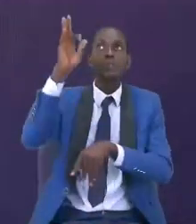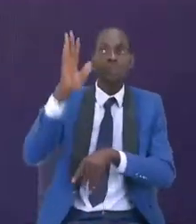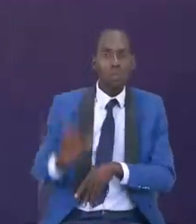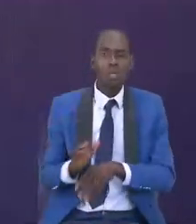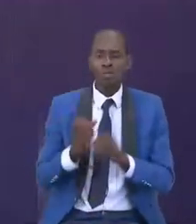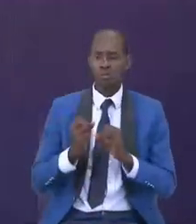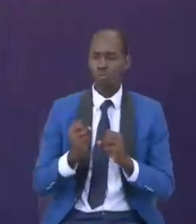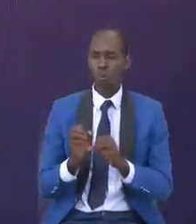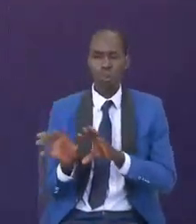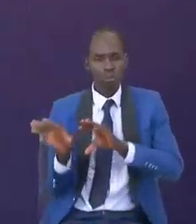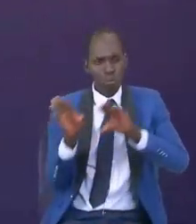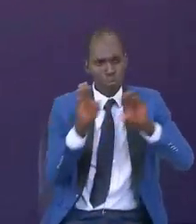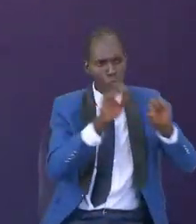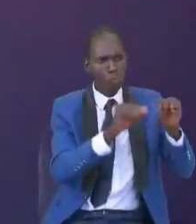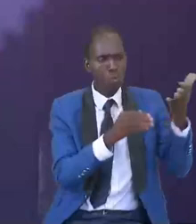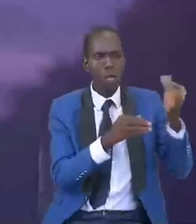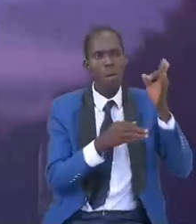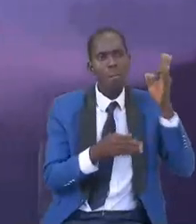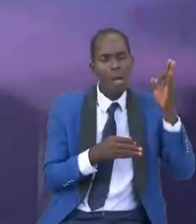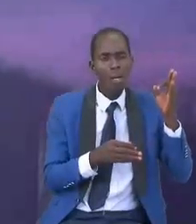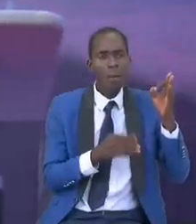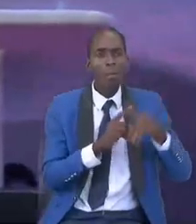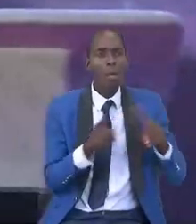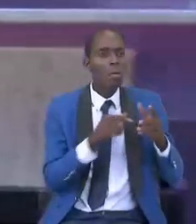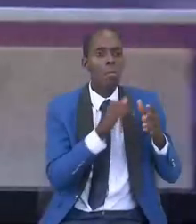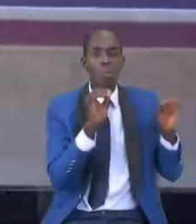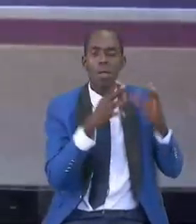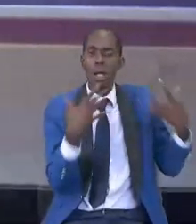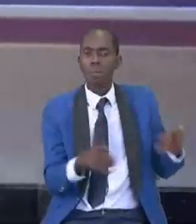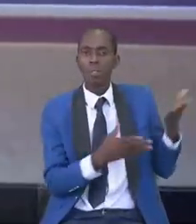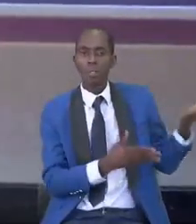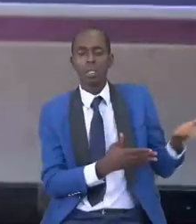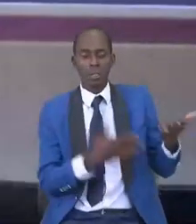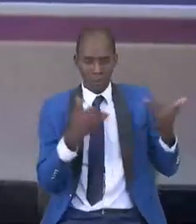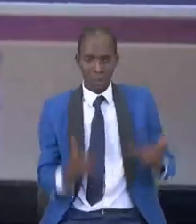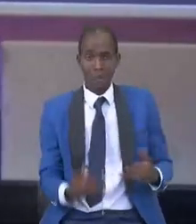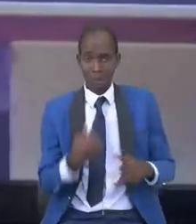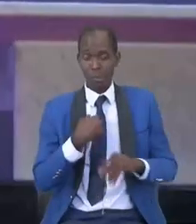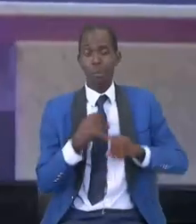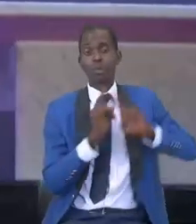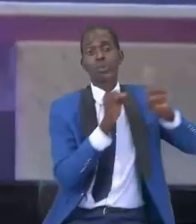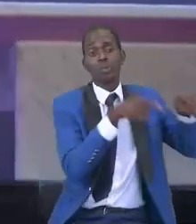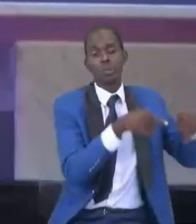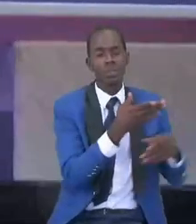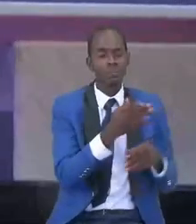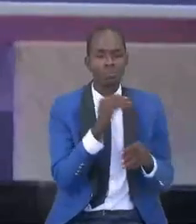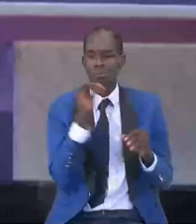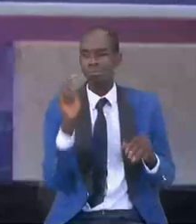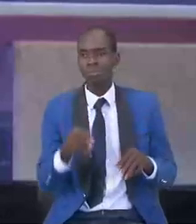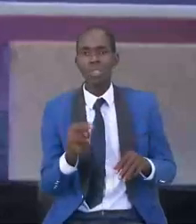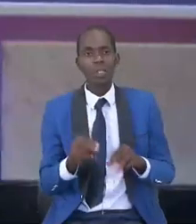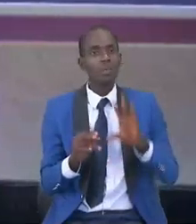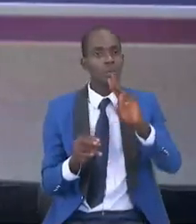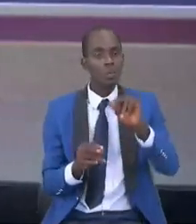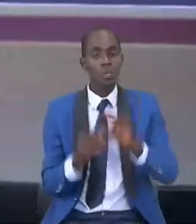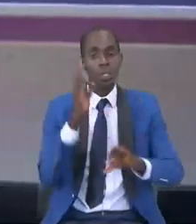s'est passé. Tel est allé là-bas. Rien ne s'est passé. Alors si le Seigneur t'a envoyé, le Seigneur qui t'a envoyé va te